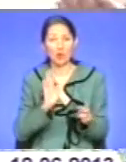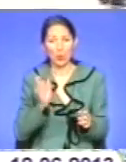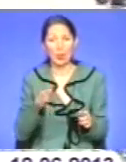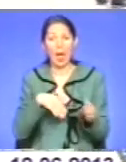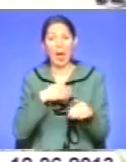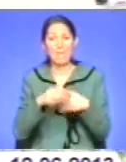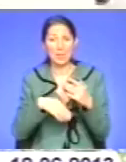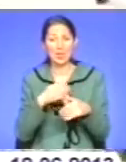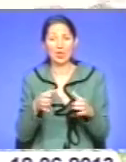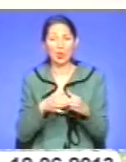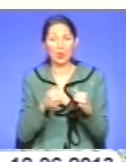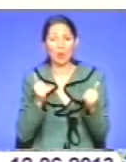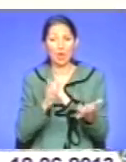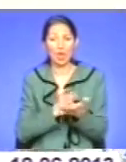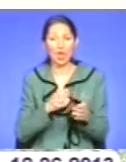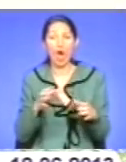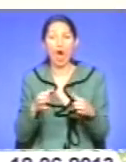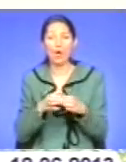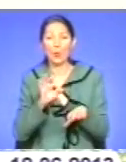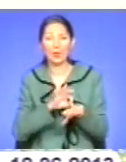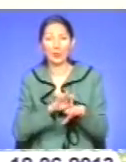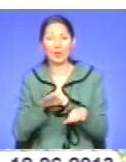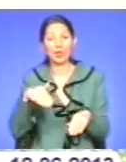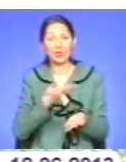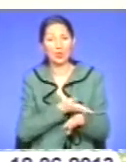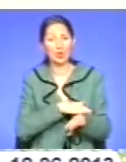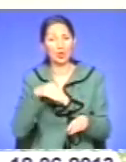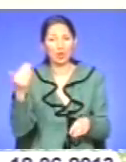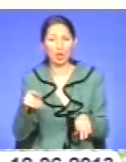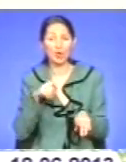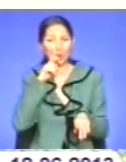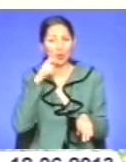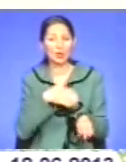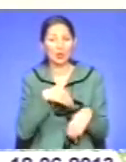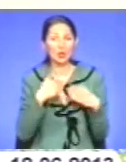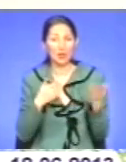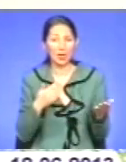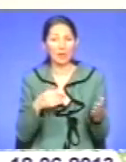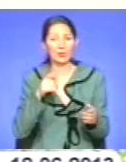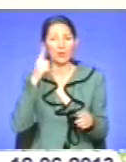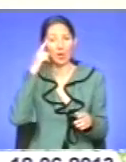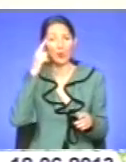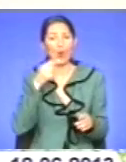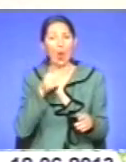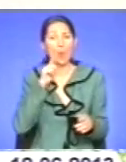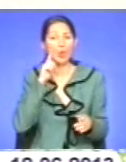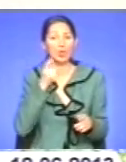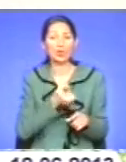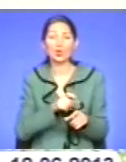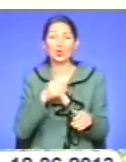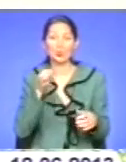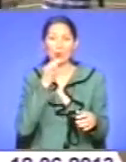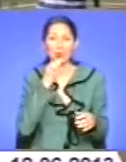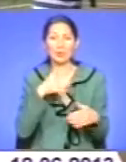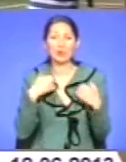є група вболівальників, як з польської сторони, так і з української. Маю надію, що молоді дуже сподобається, бо здоровий спосіб життя – це